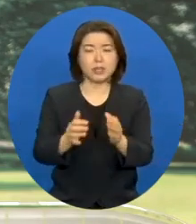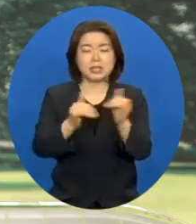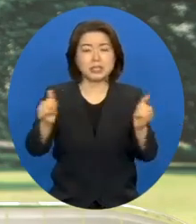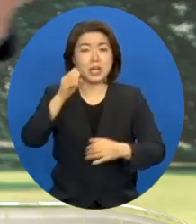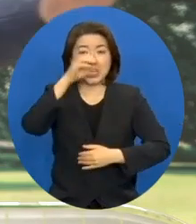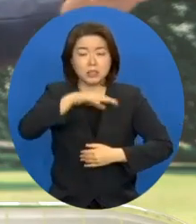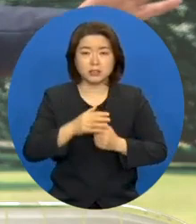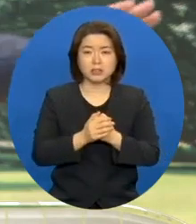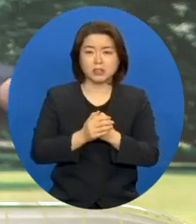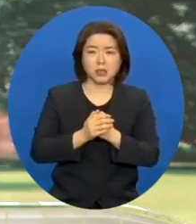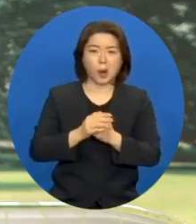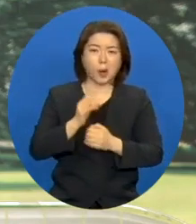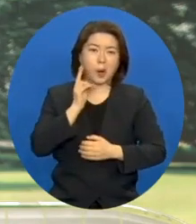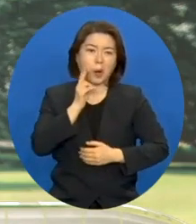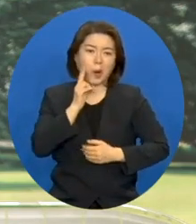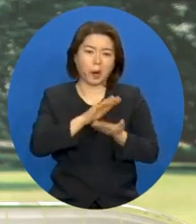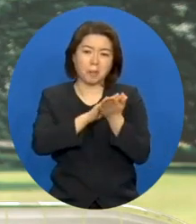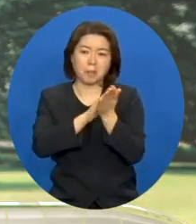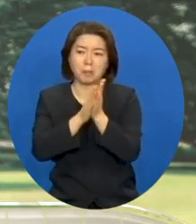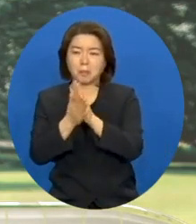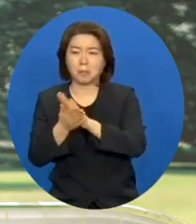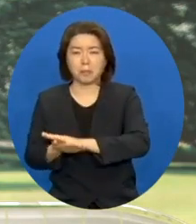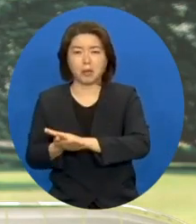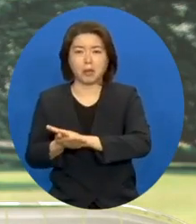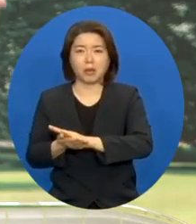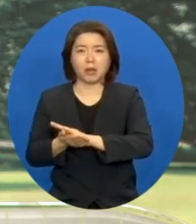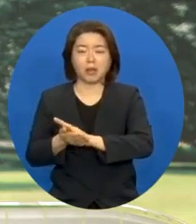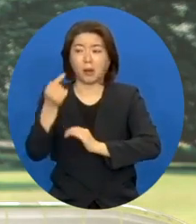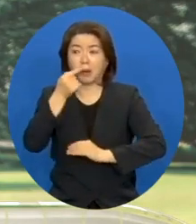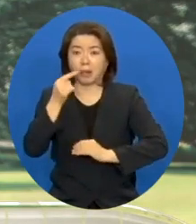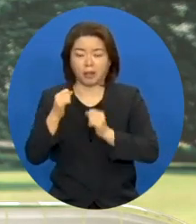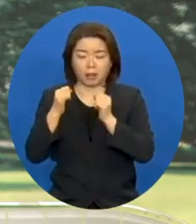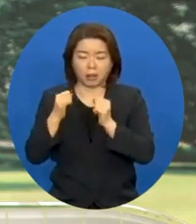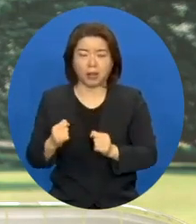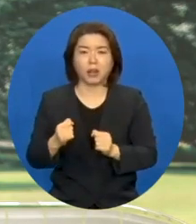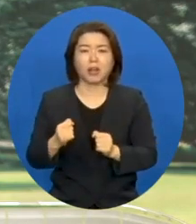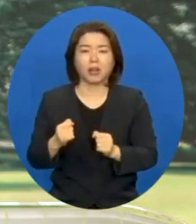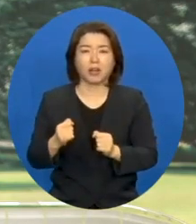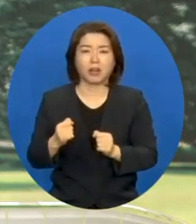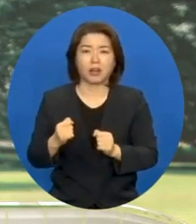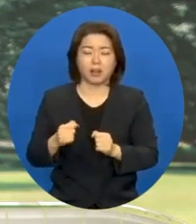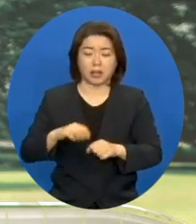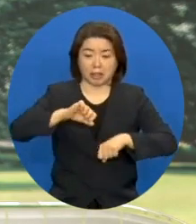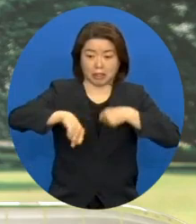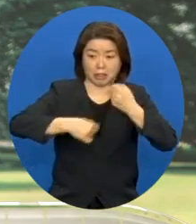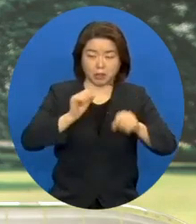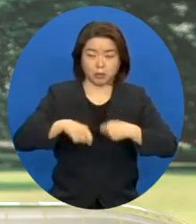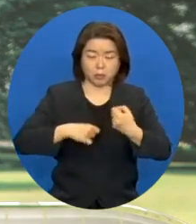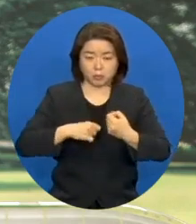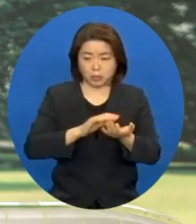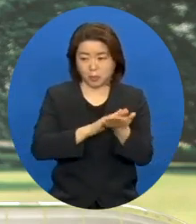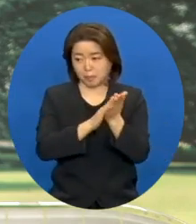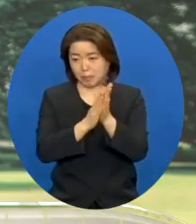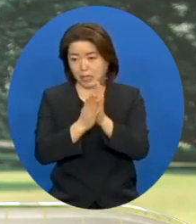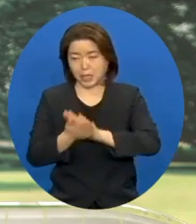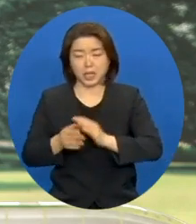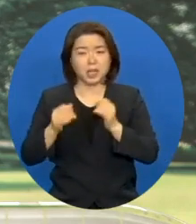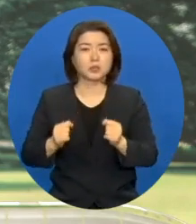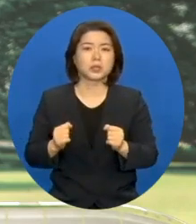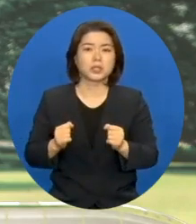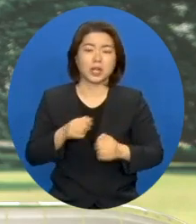그냥 진화되어서 존재한 존재라는 겁니다. 동물에서 그냥 진화된 존재예요. 그 말은 무슨